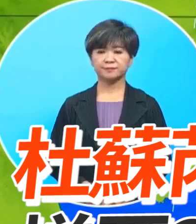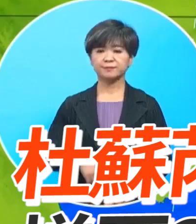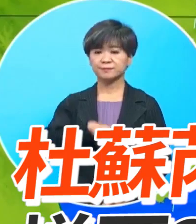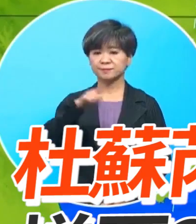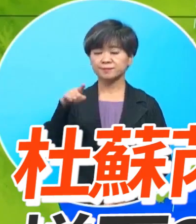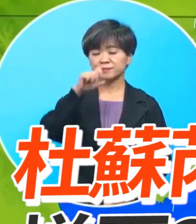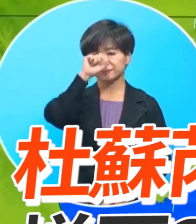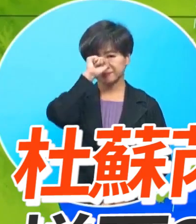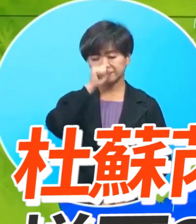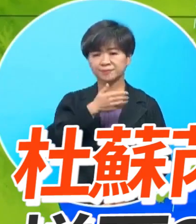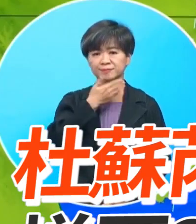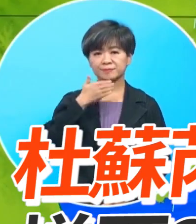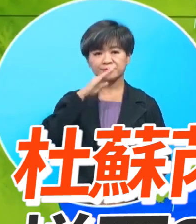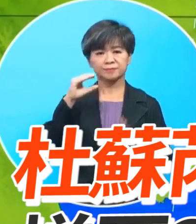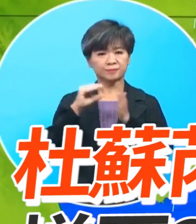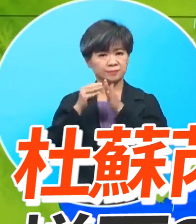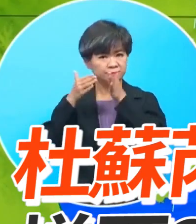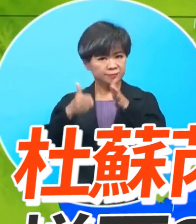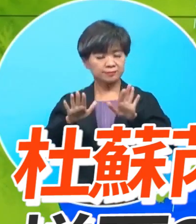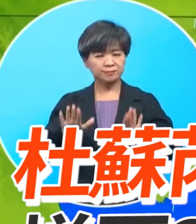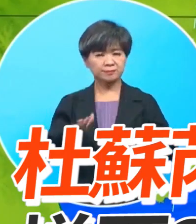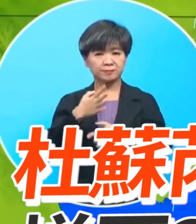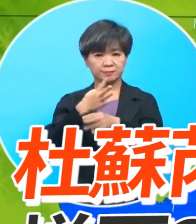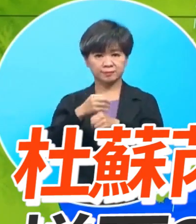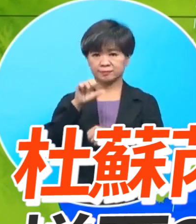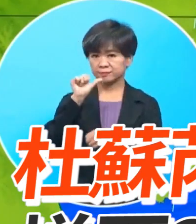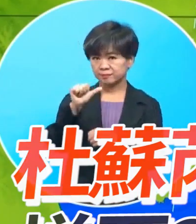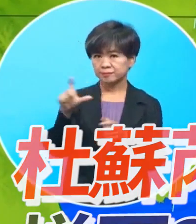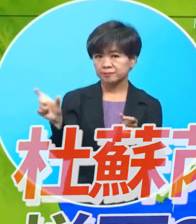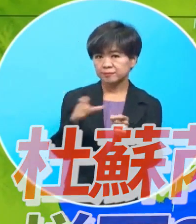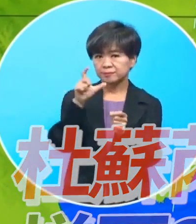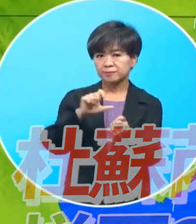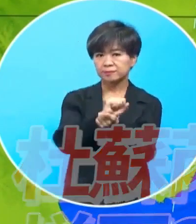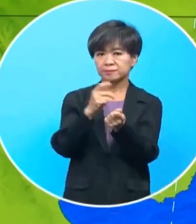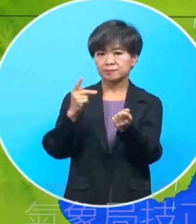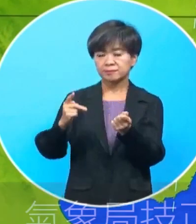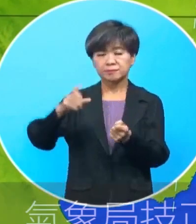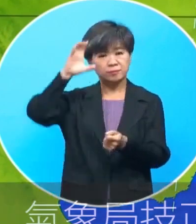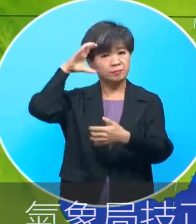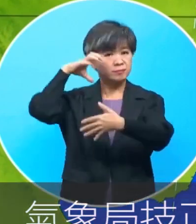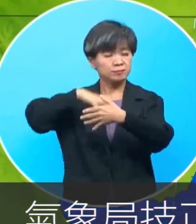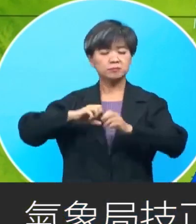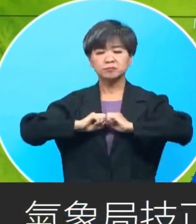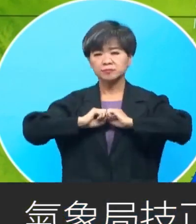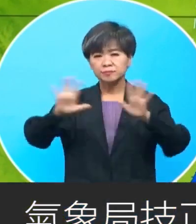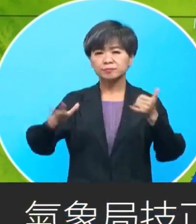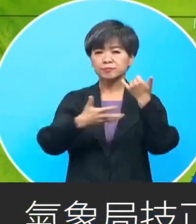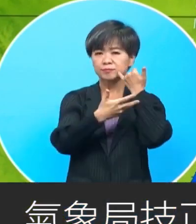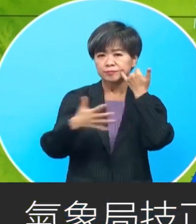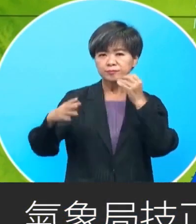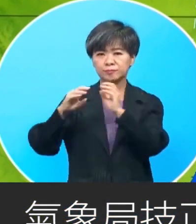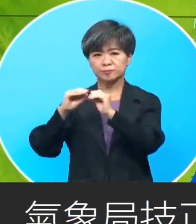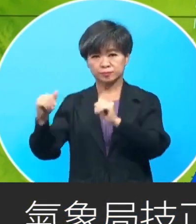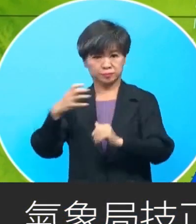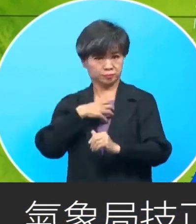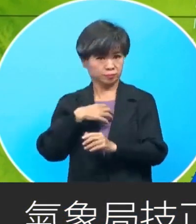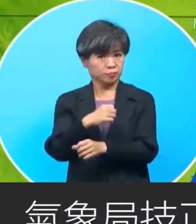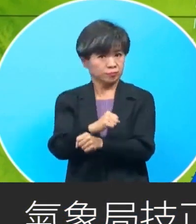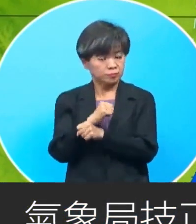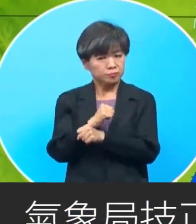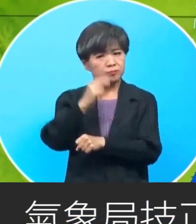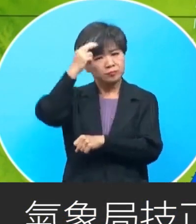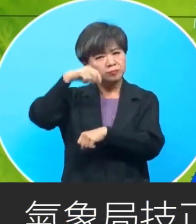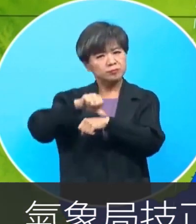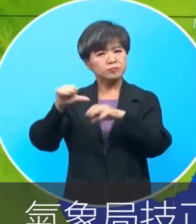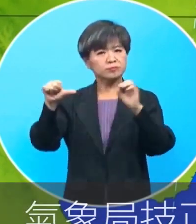大家好，气象局持续针对今年第五号台风杜苏芮发布海上、陆上台风警报。在今天下午5点